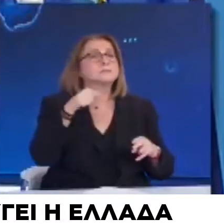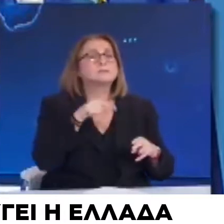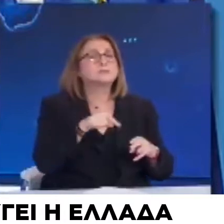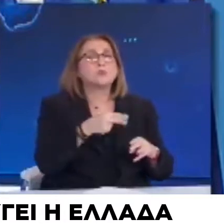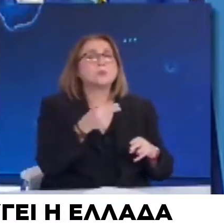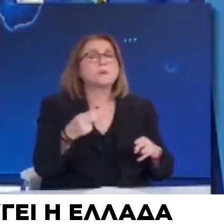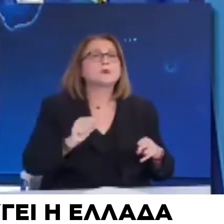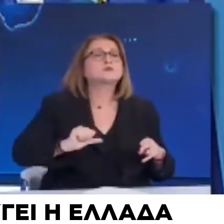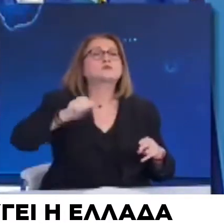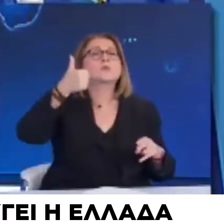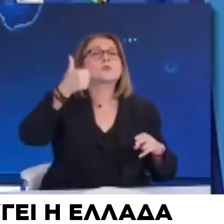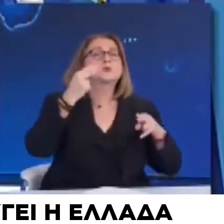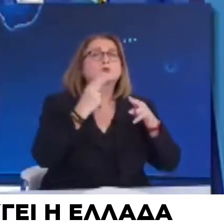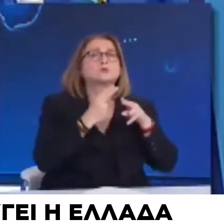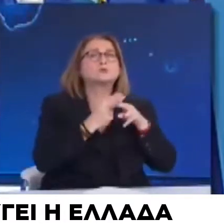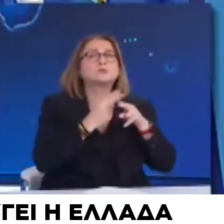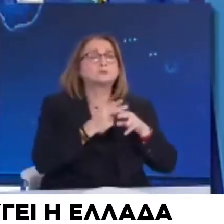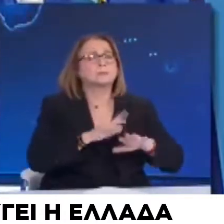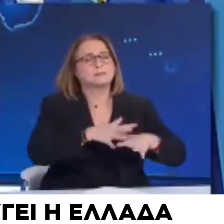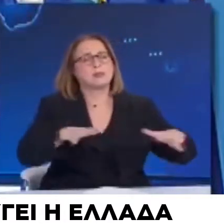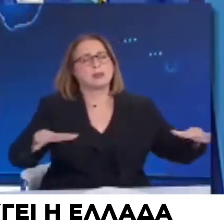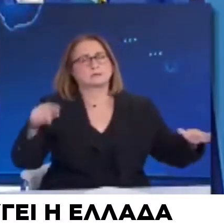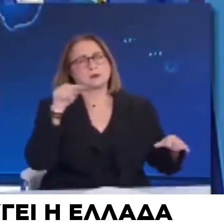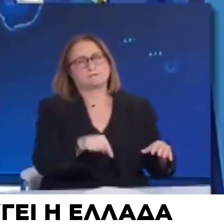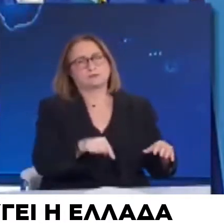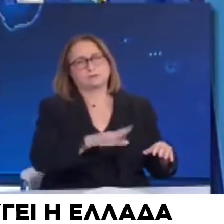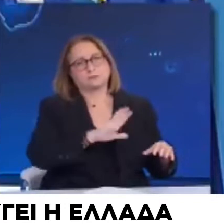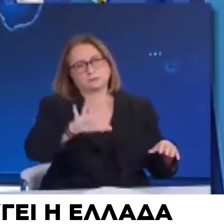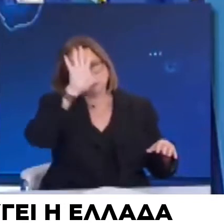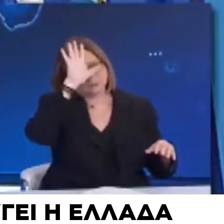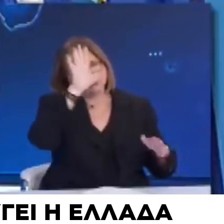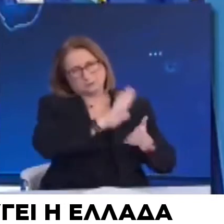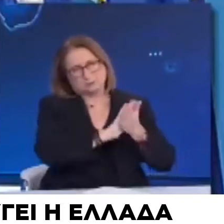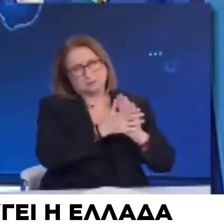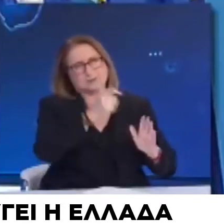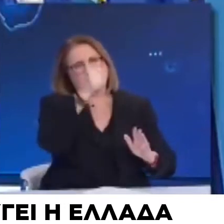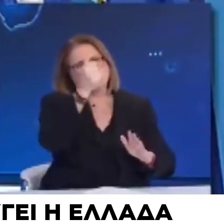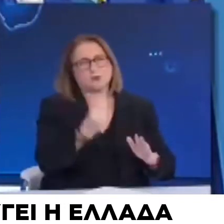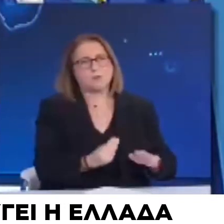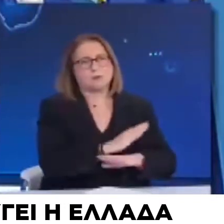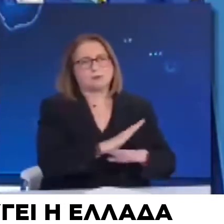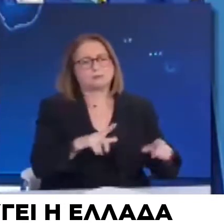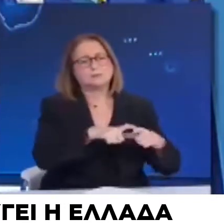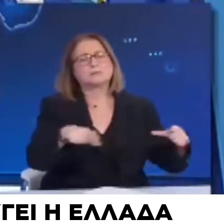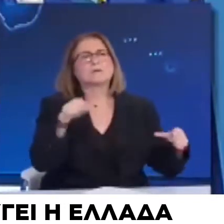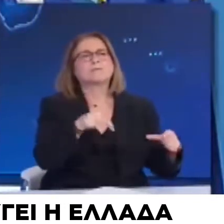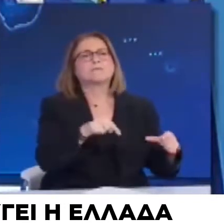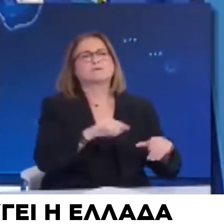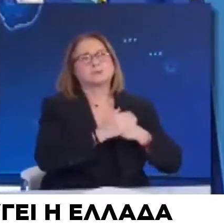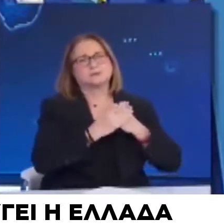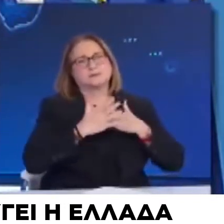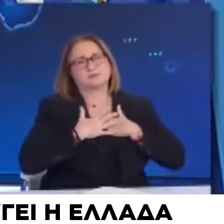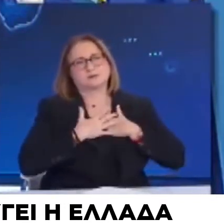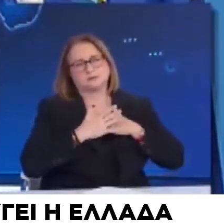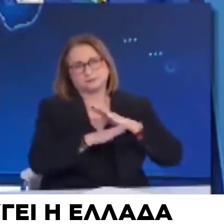οριοθέτηση των θαλασσίων ζωνών και κανένα άλλο, και αυτό είναι κάτι το οποίο φαντάζομαι ότι όταν ξεκινήσουν θα το θέσουμε